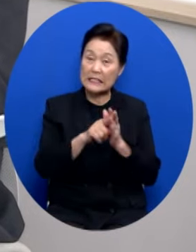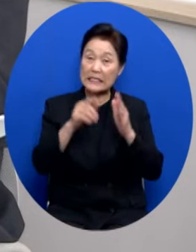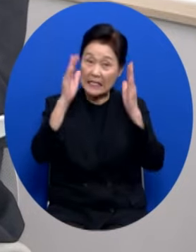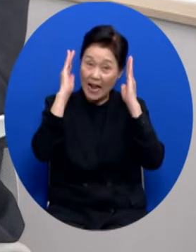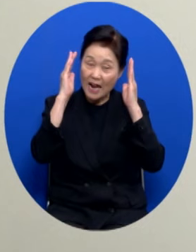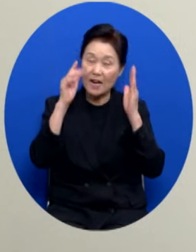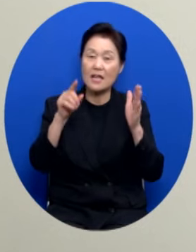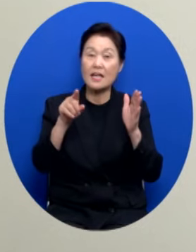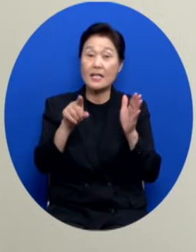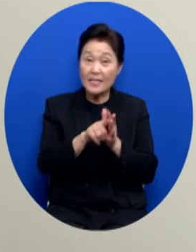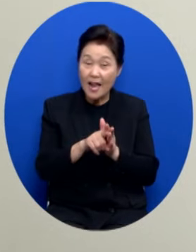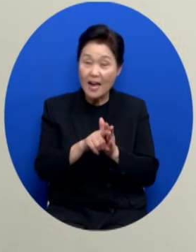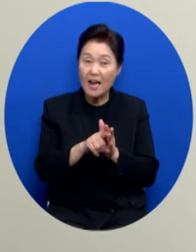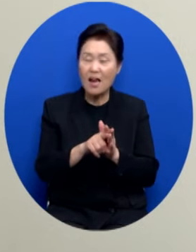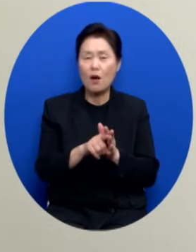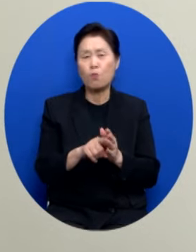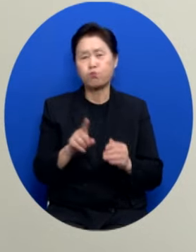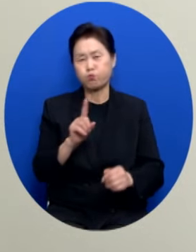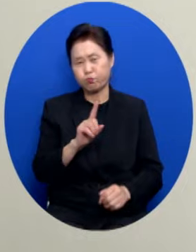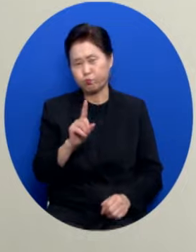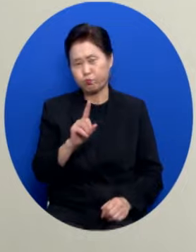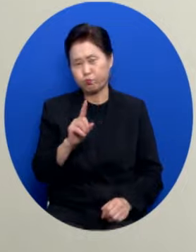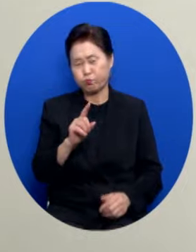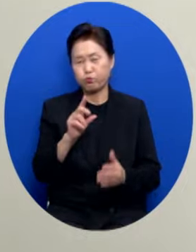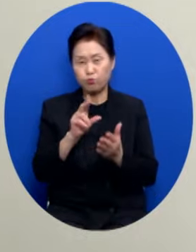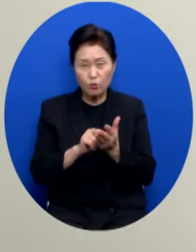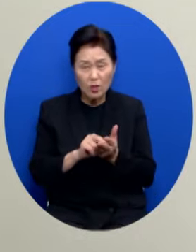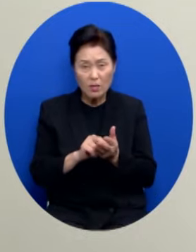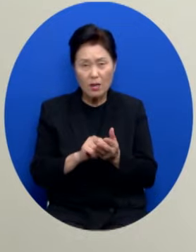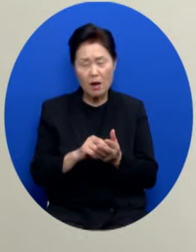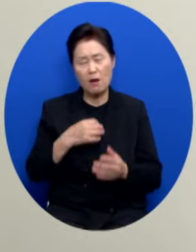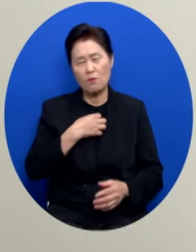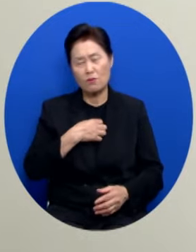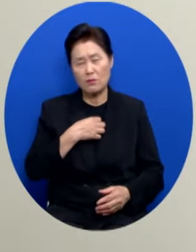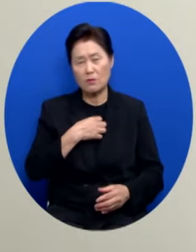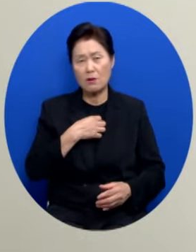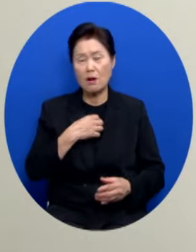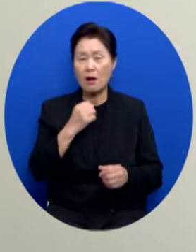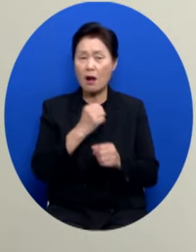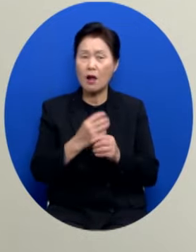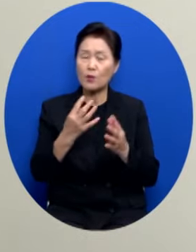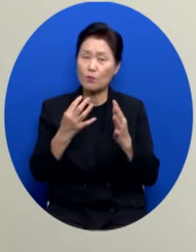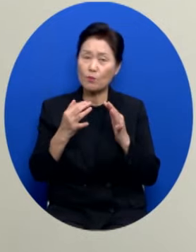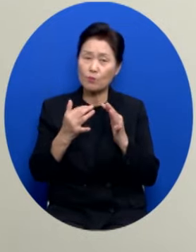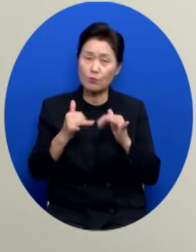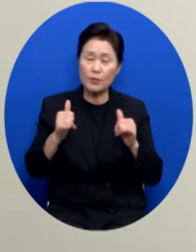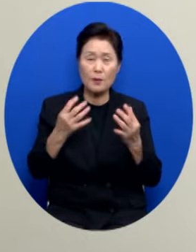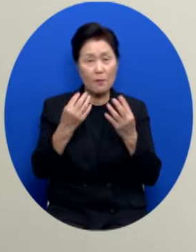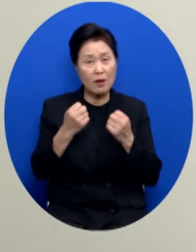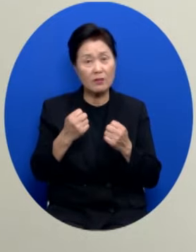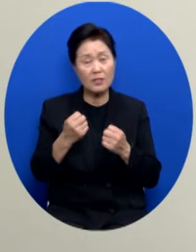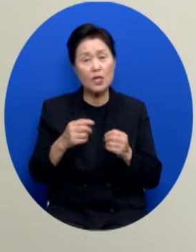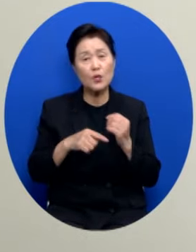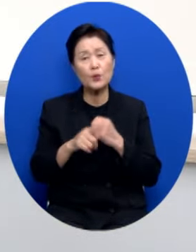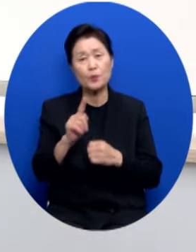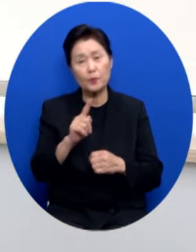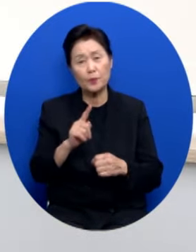또 신앙이 가장 좀 문제다라고 우려하고 계신 것으로 알고 있는데요. 뭐 이유가